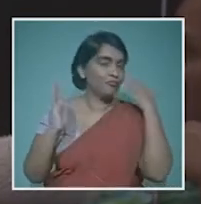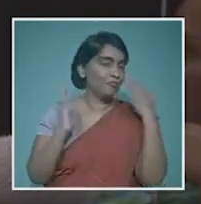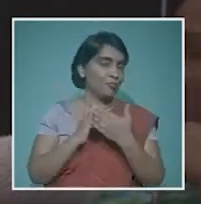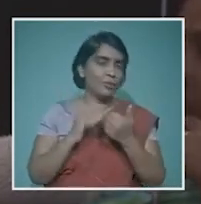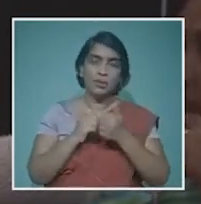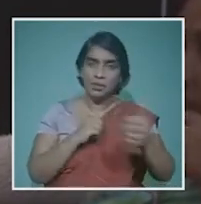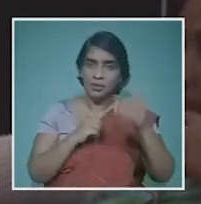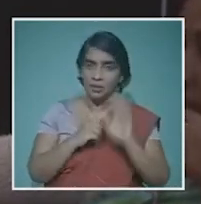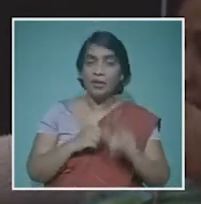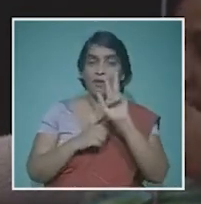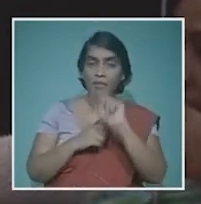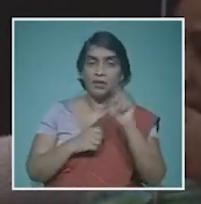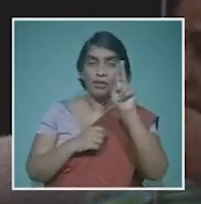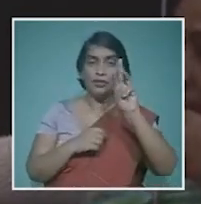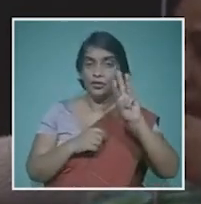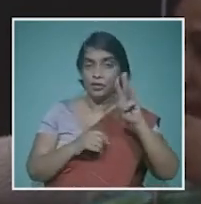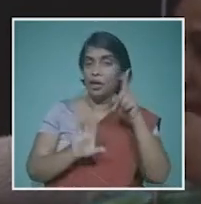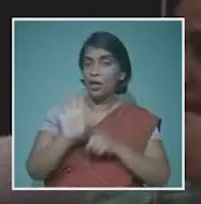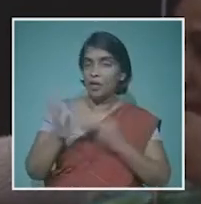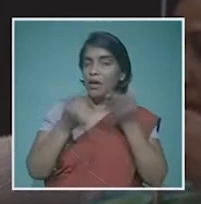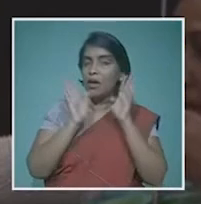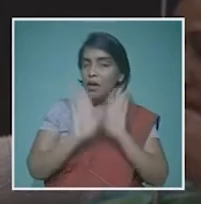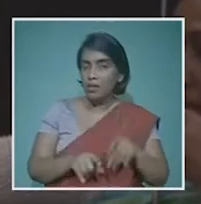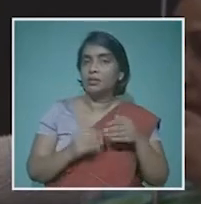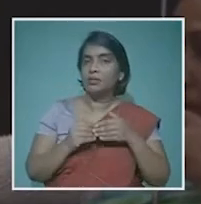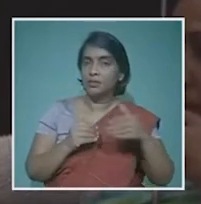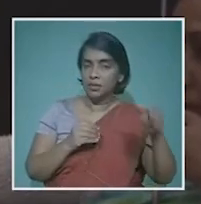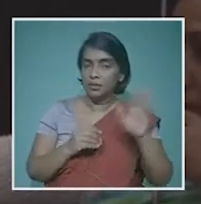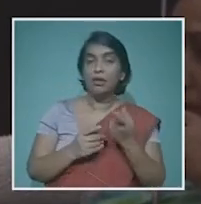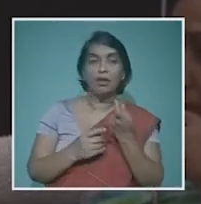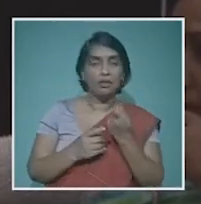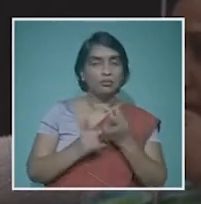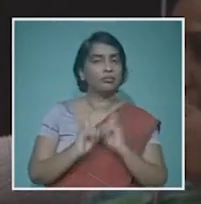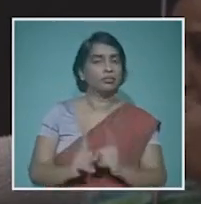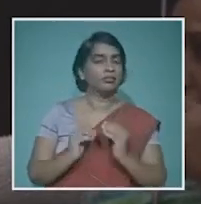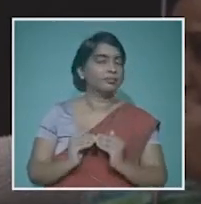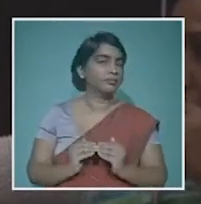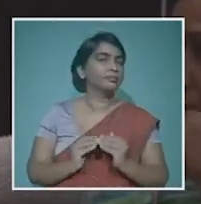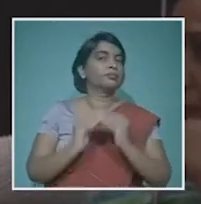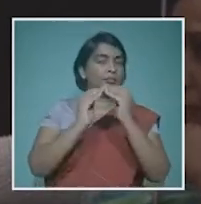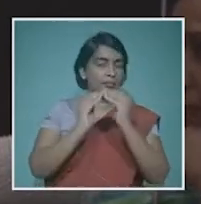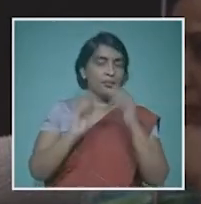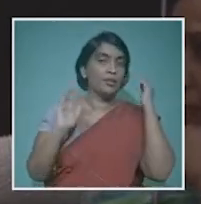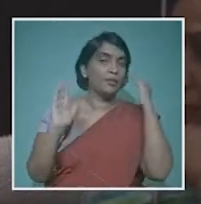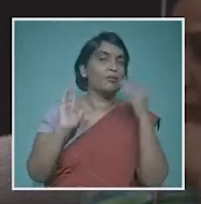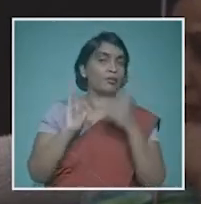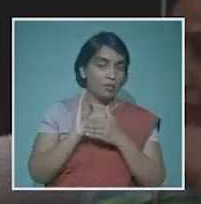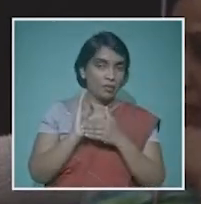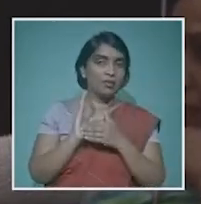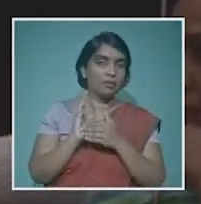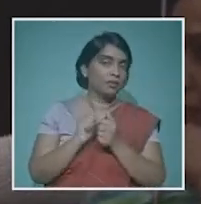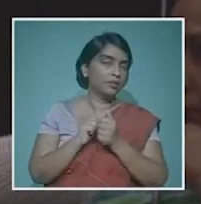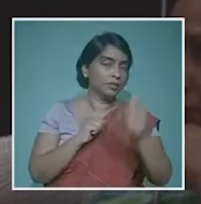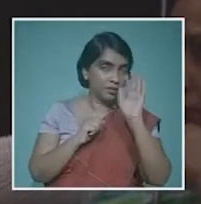බැලීමේදී 20-23 වසරේ අගභාගයේ සිට ආර්ථිකයේ අතාතත්වයට පත්වීමේ මාවතකට අවතීර්ණ